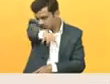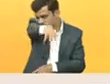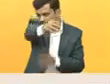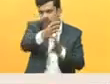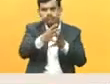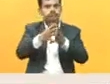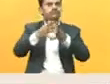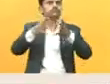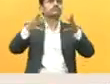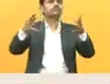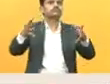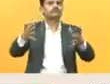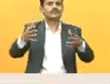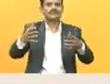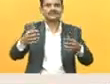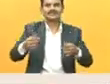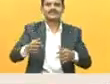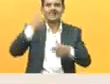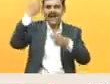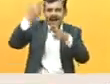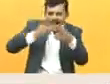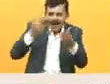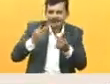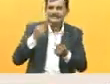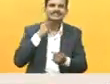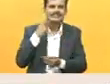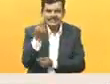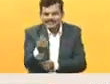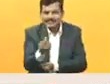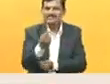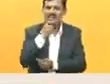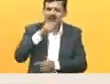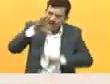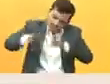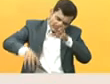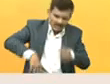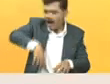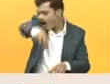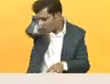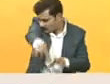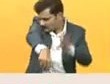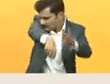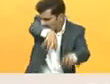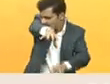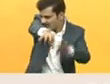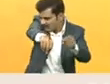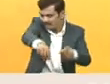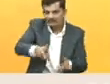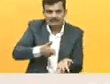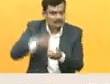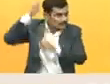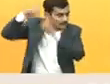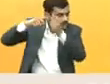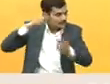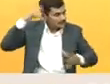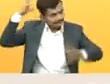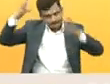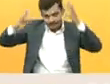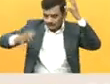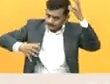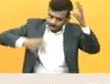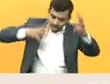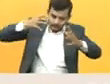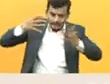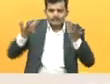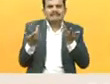झुंड फसलों को बर्बाद कर देते थे। किसान परेशान रहते थे, जिससे आसपास